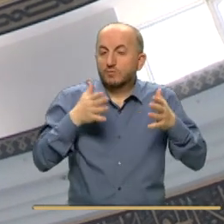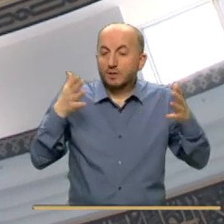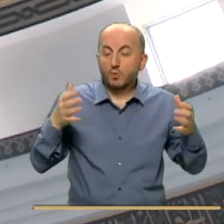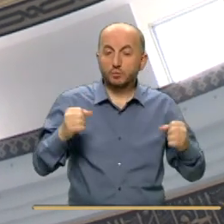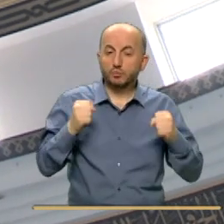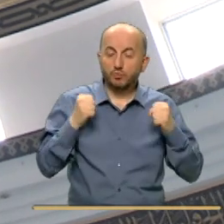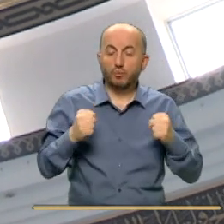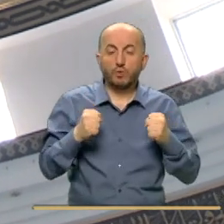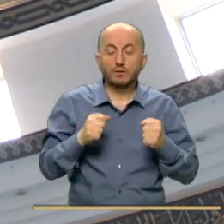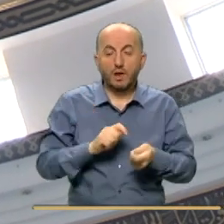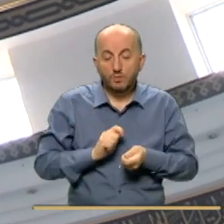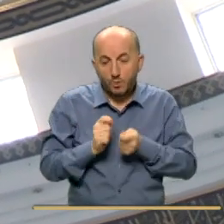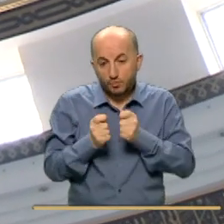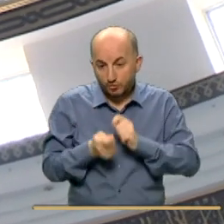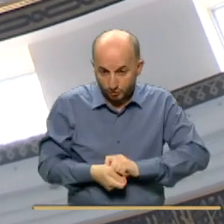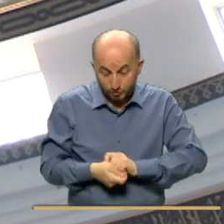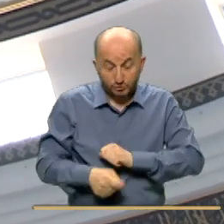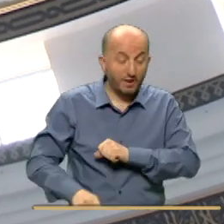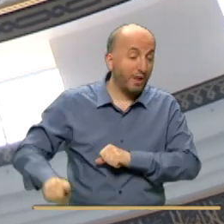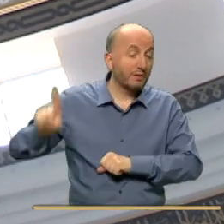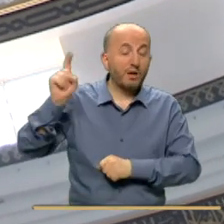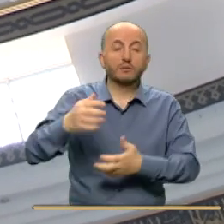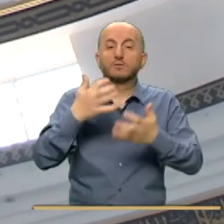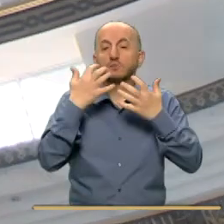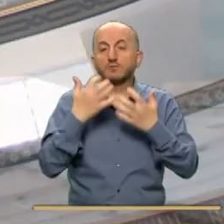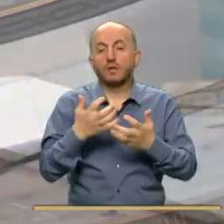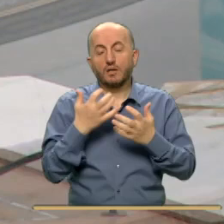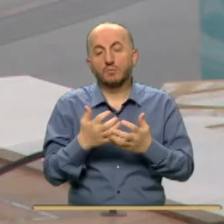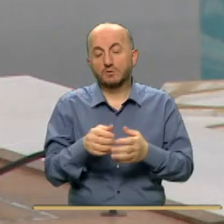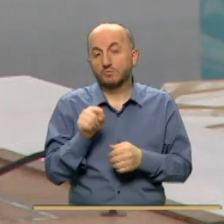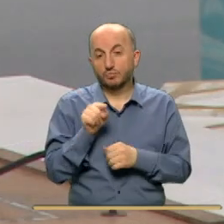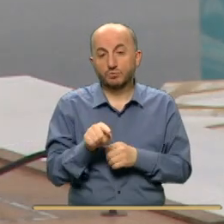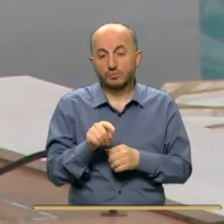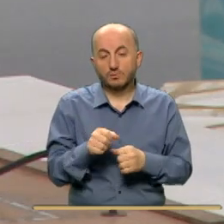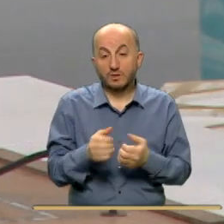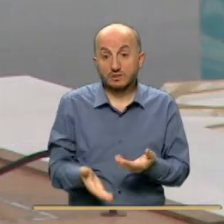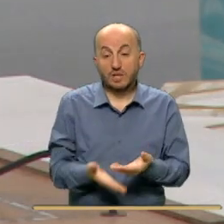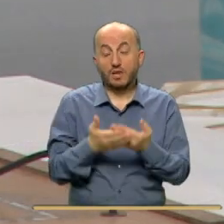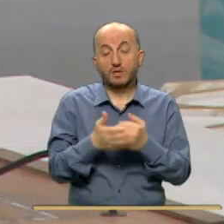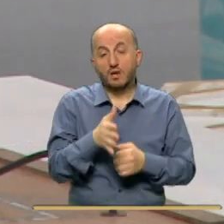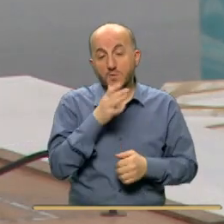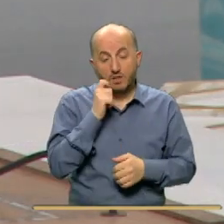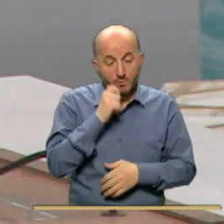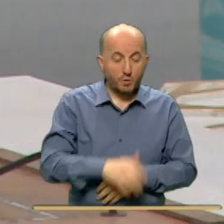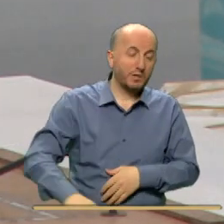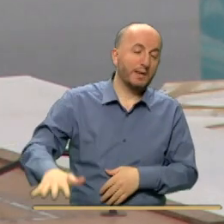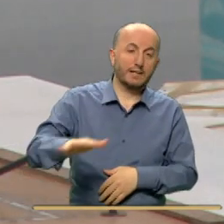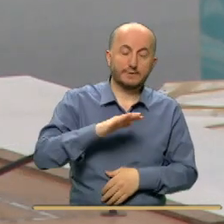güçlü ve kuvvetli hale dönüştürürüz? Allah'ın rahmeti bununla sağlanacağını bilir müminler.